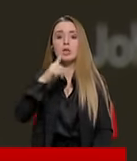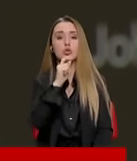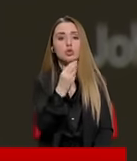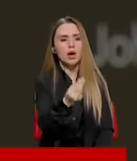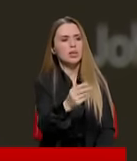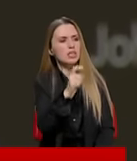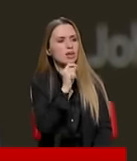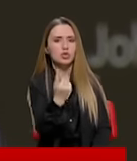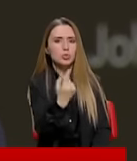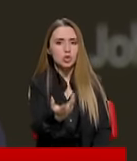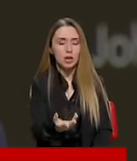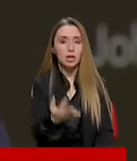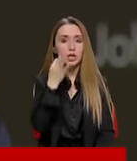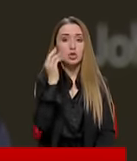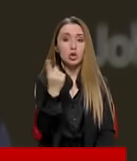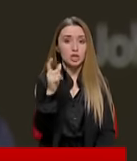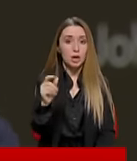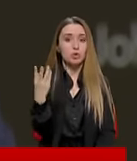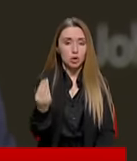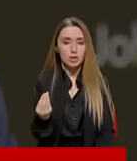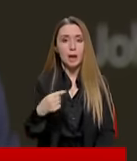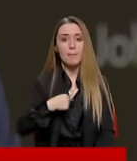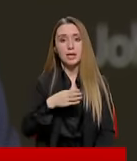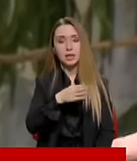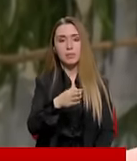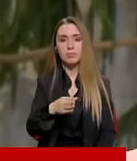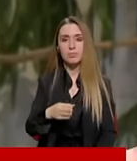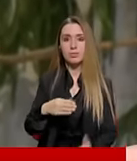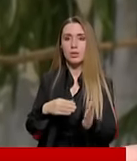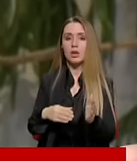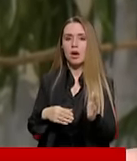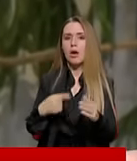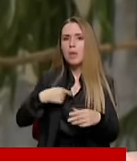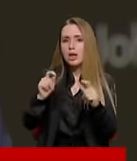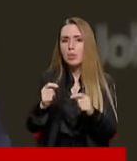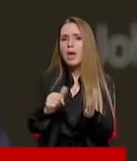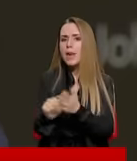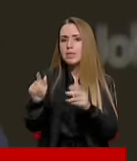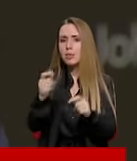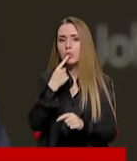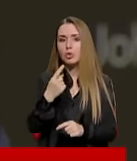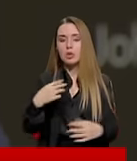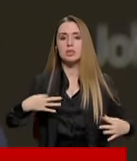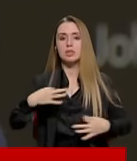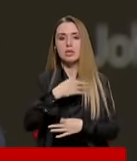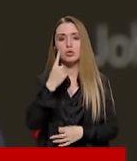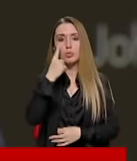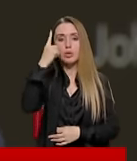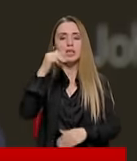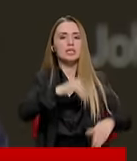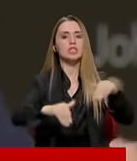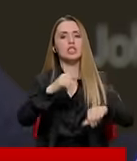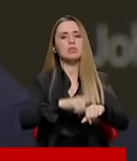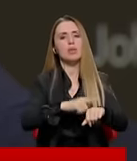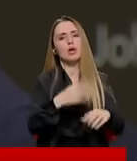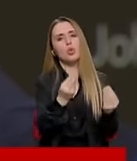etmesi yanlış şöyle bir şey yapsaydı ben gittim ama elinde de açık çek var galiba Sayın sayın Cumhurbaşkanı ya bunların hepsi seçimlerde olan